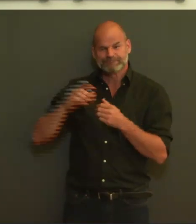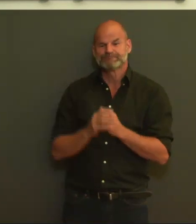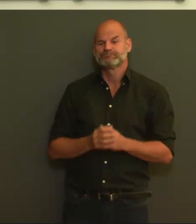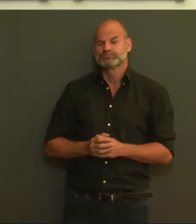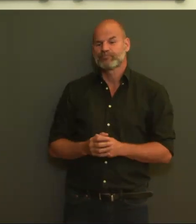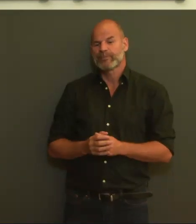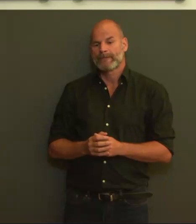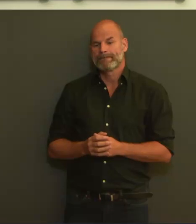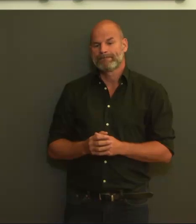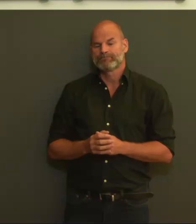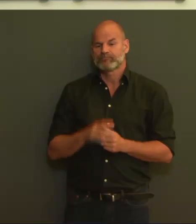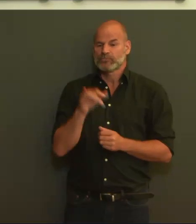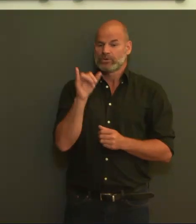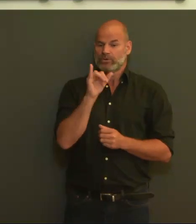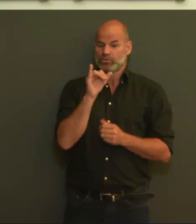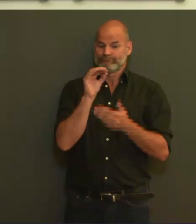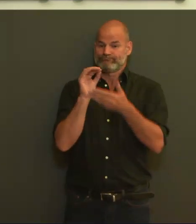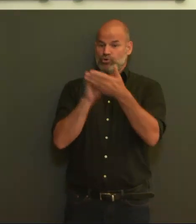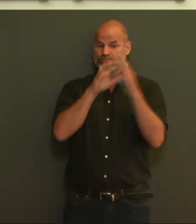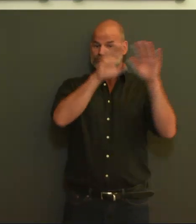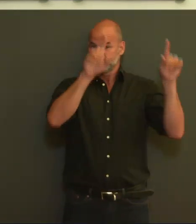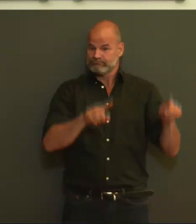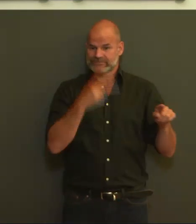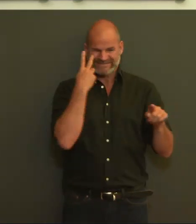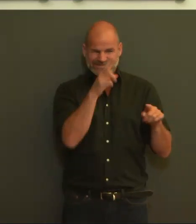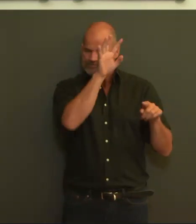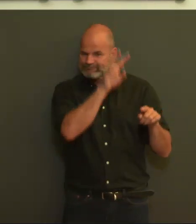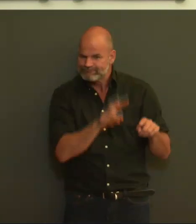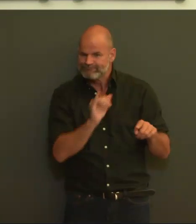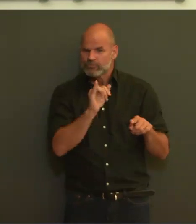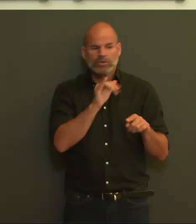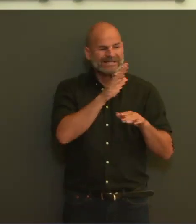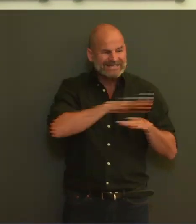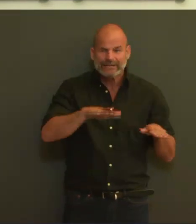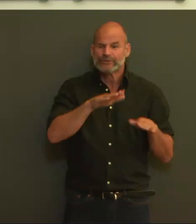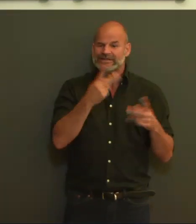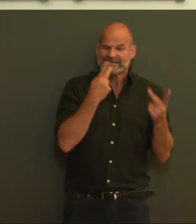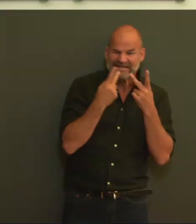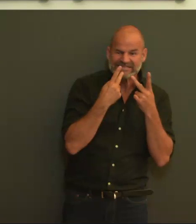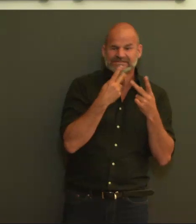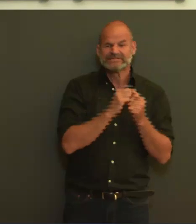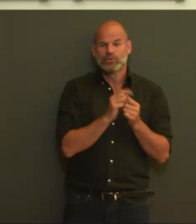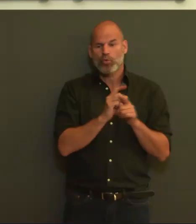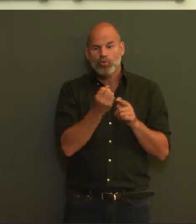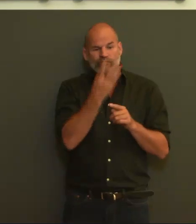deze periode. Als ook het percentage positieve testen in functie van de